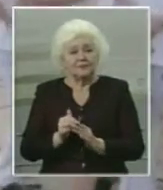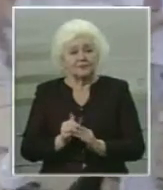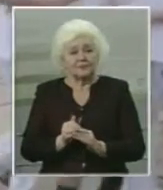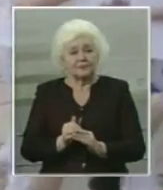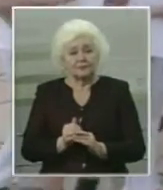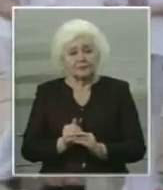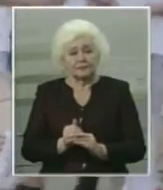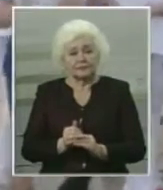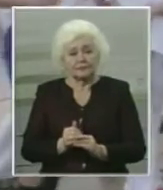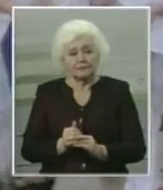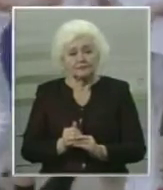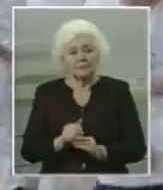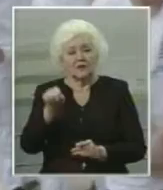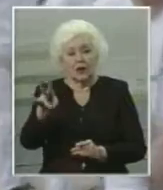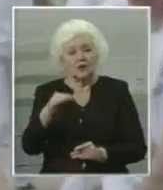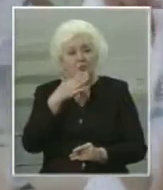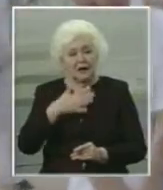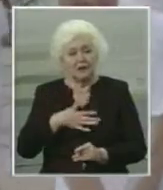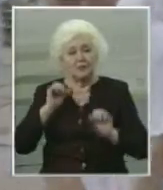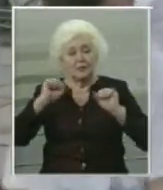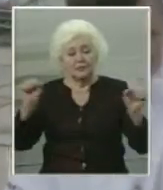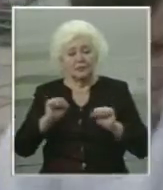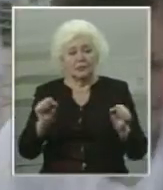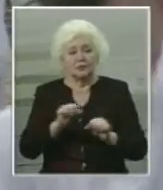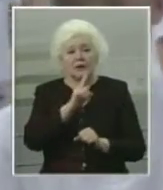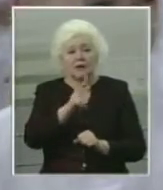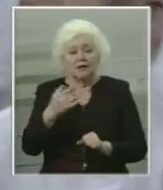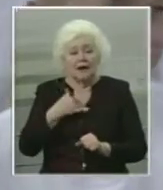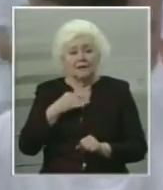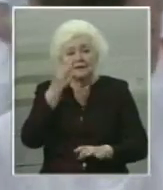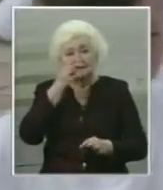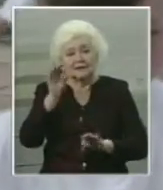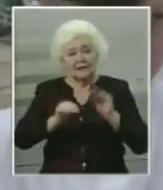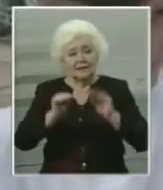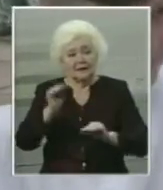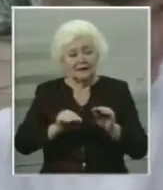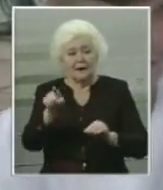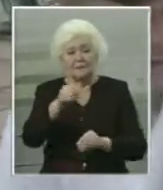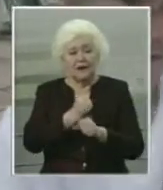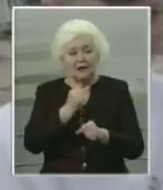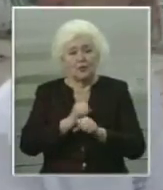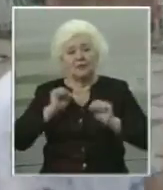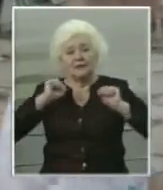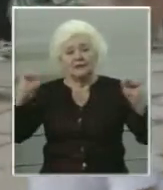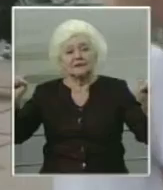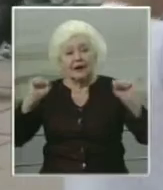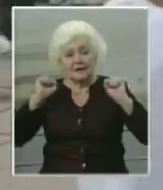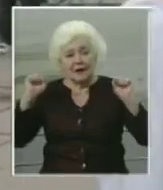Ні, ну ми любимо спорт, любимо. Як нам сказали, що ми будемо їхати на змагання, ми робили